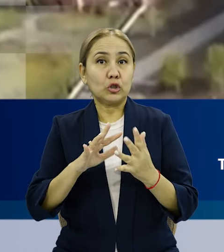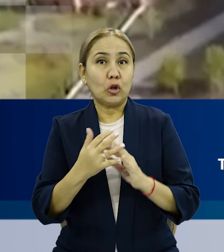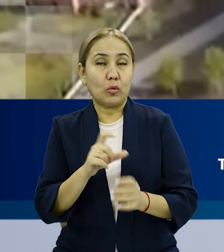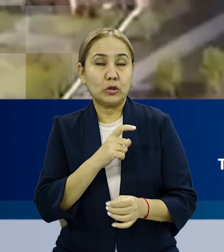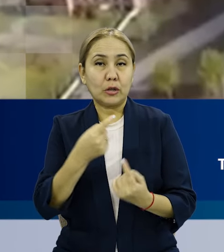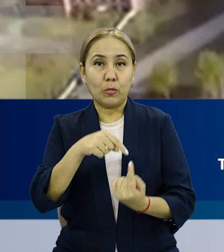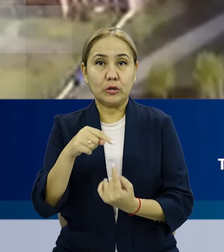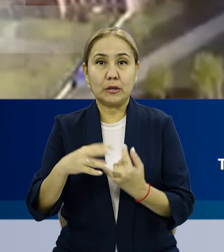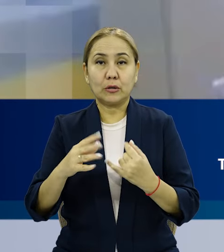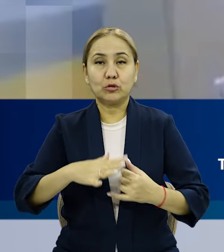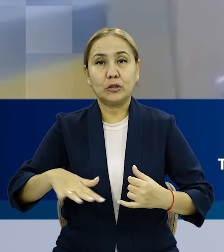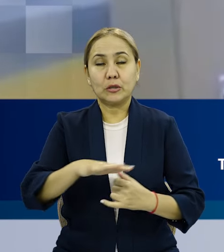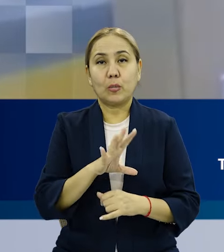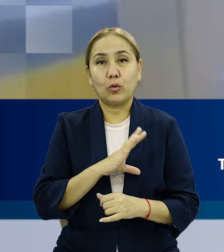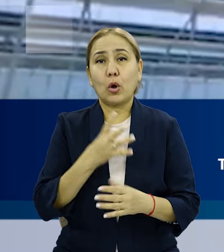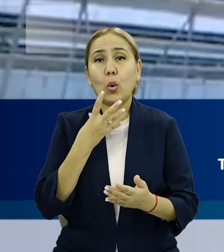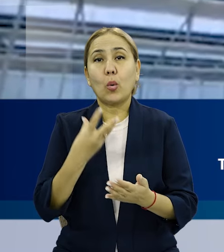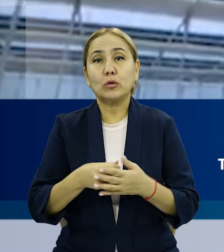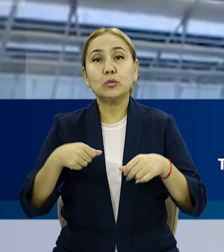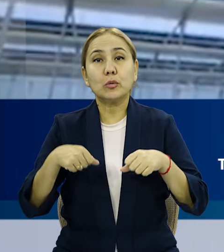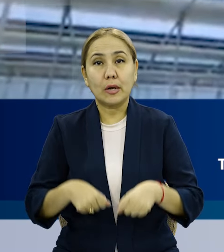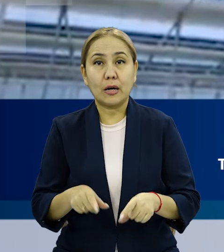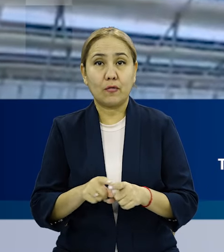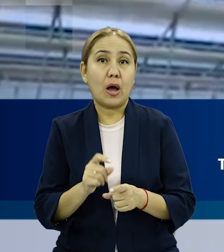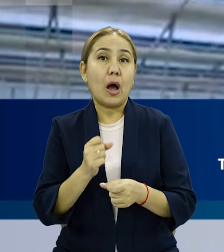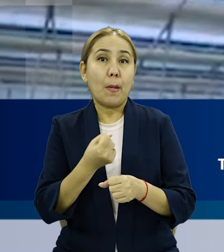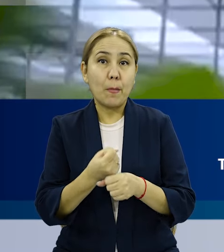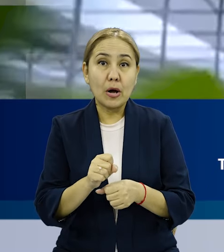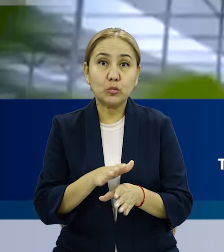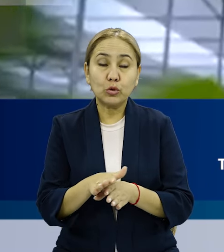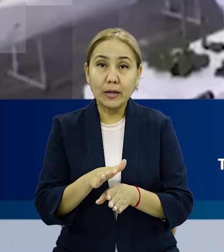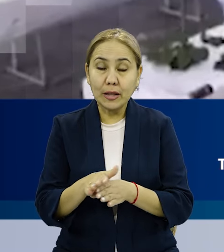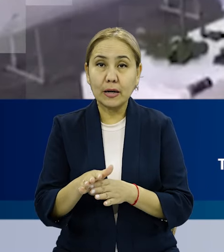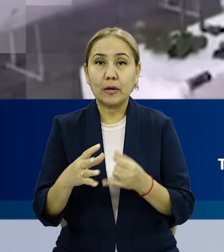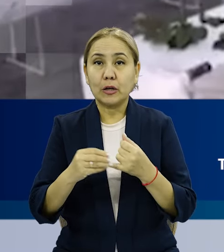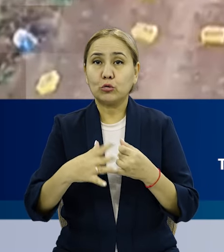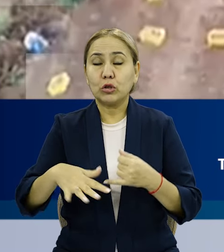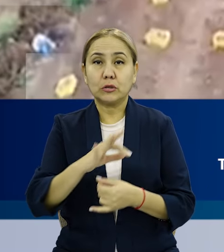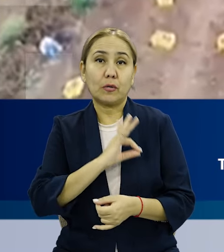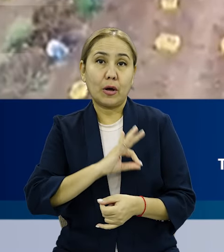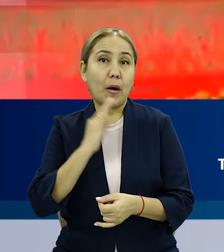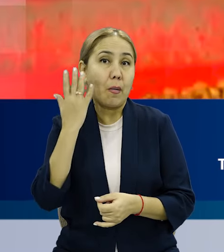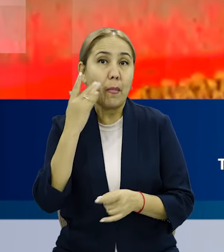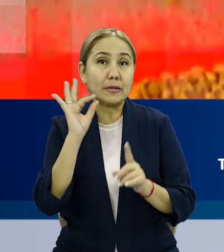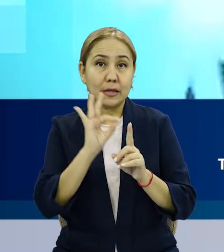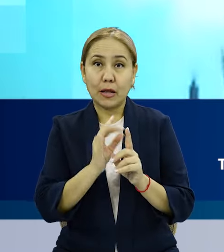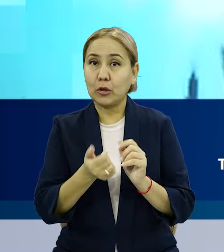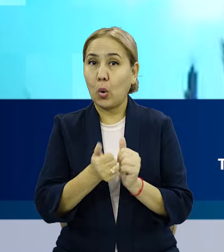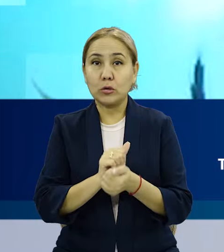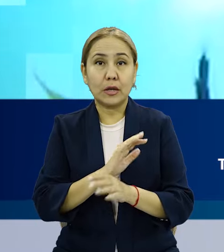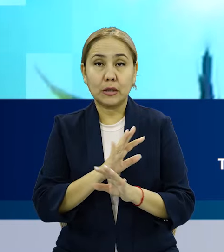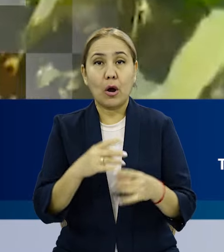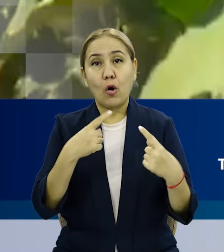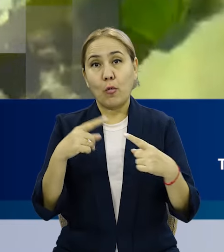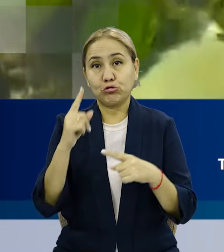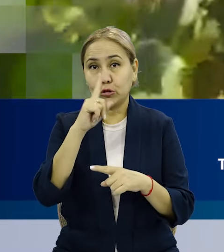mo'ljallangan yer uchastkalarida bo'lgan o'z huquqlari va majburiyatlari yer uchastkasidan foydalanish maqsadlari o'zgartirilmagan holda